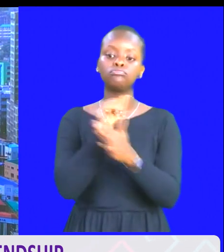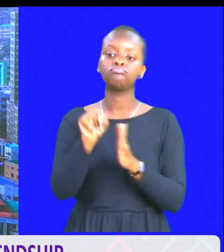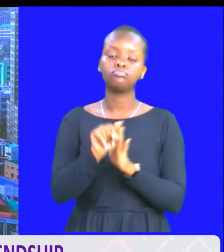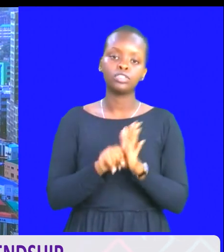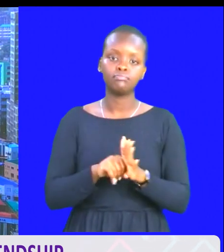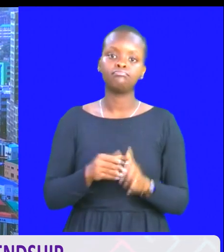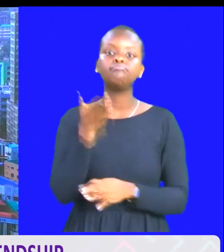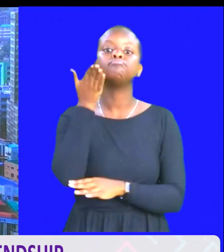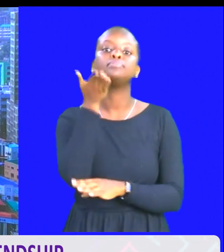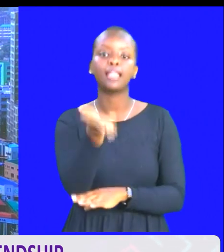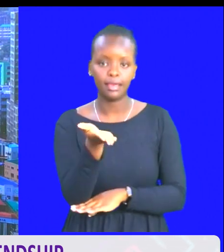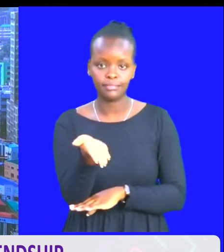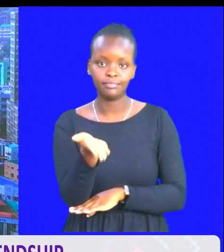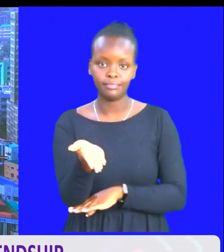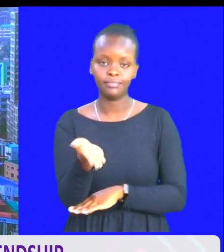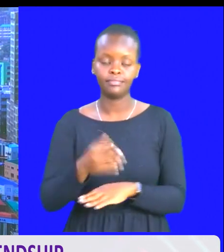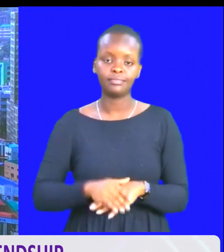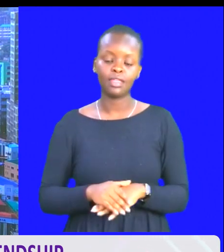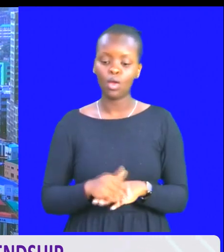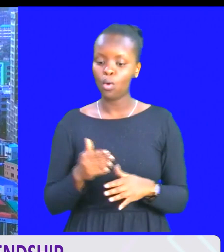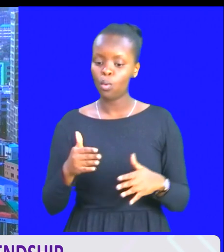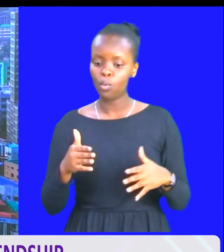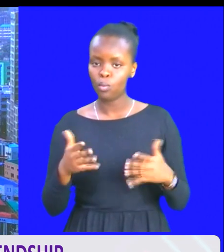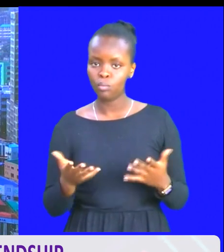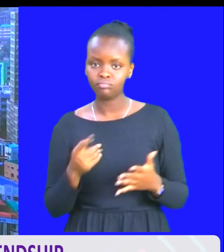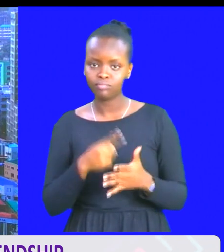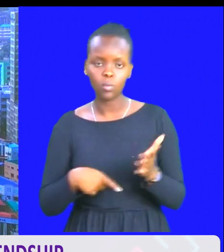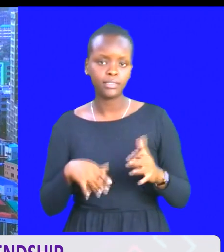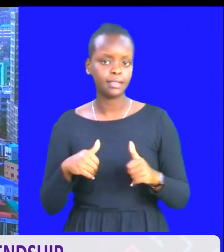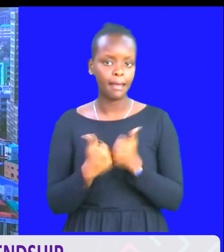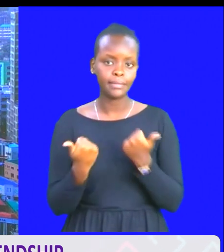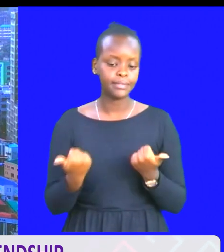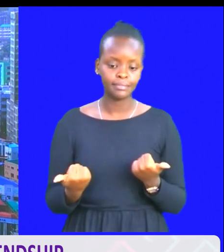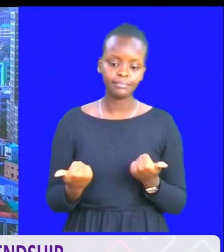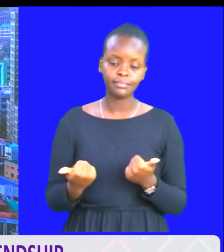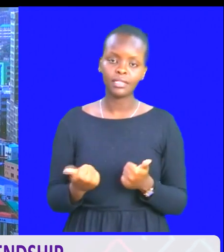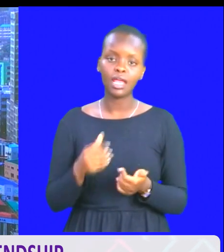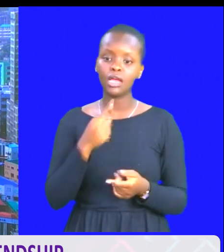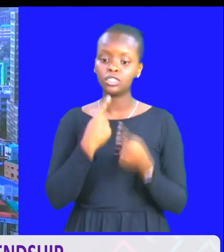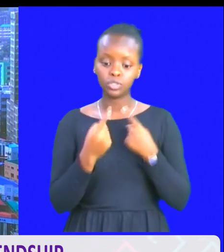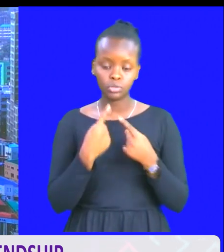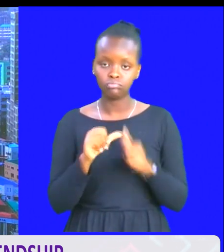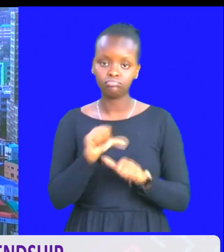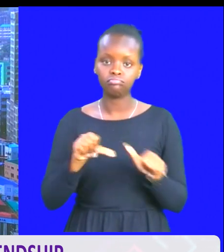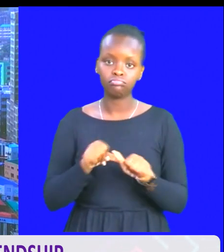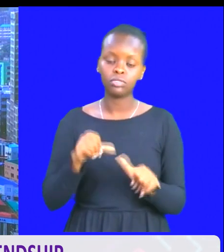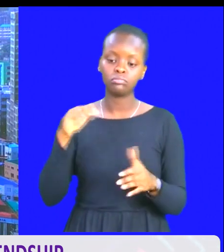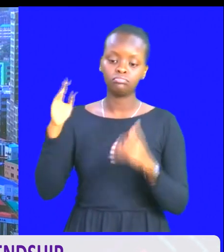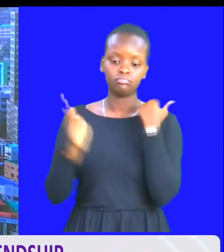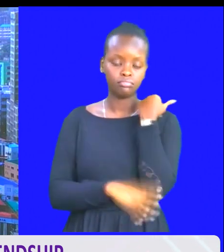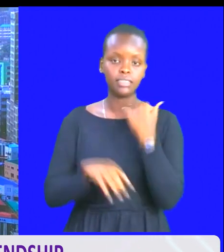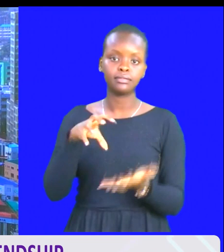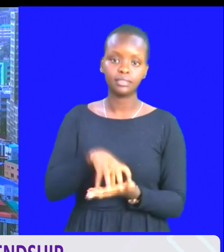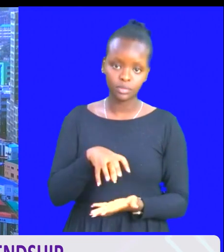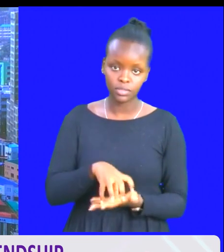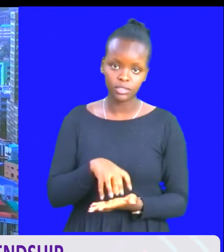ana kama tu anakuambia aje mtu wangu rada mnaweza ongea you can talk about such situations na you know this is where unapatanga a shoulder